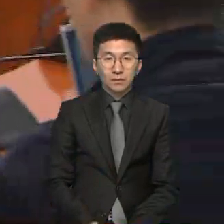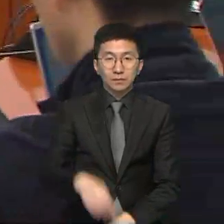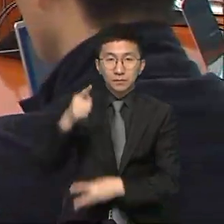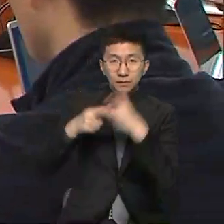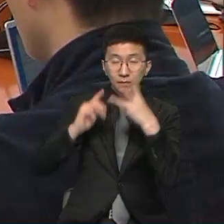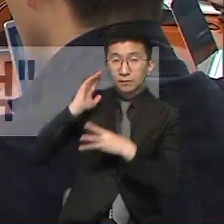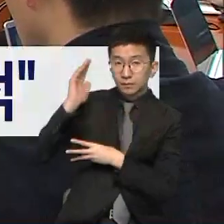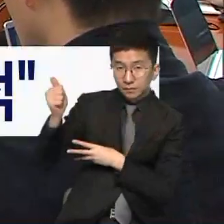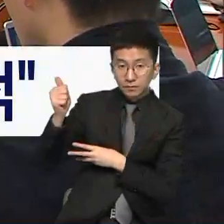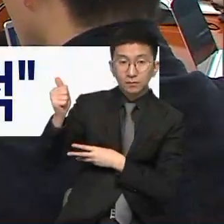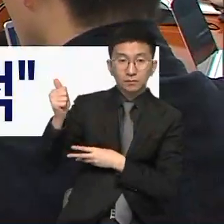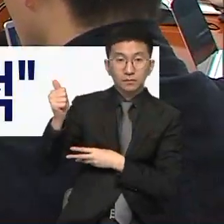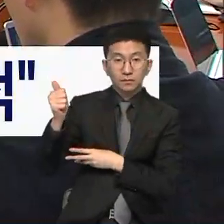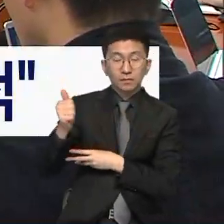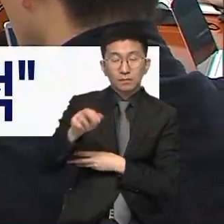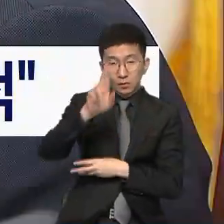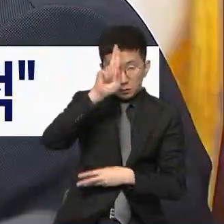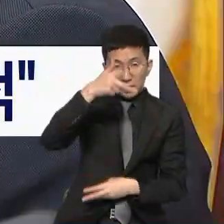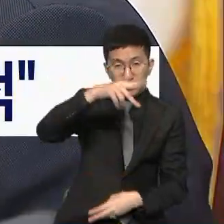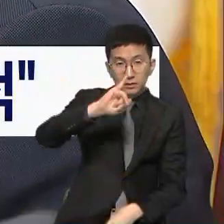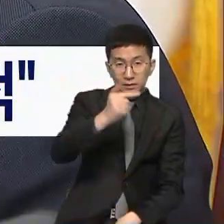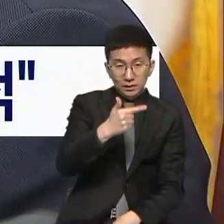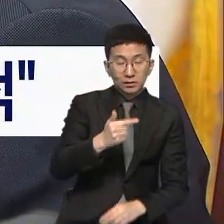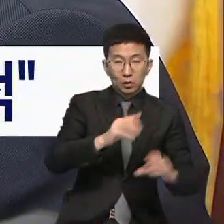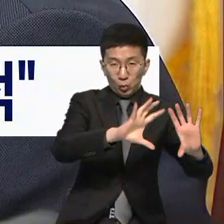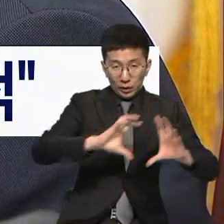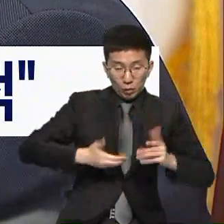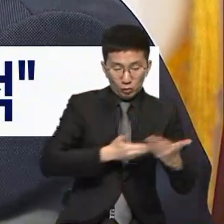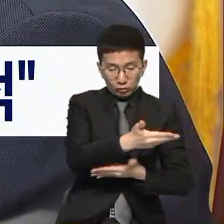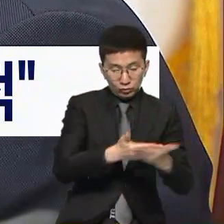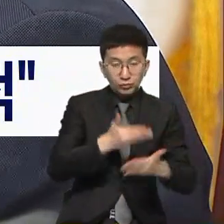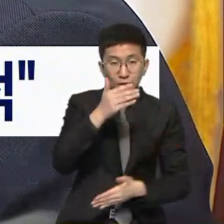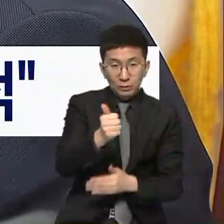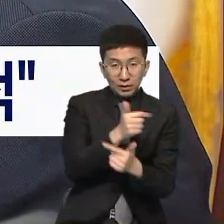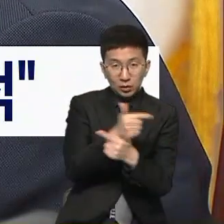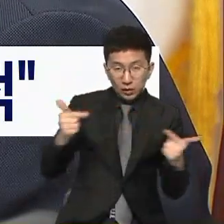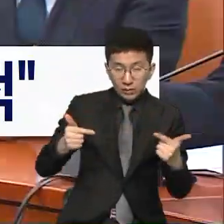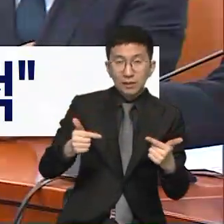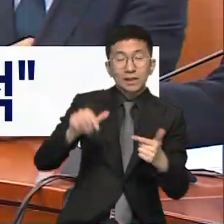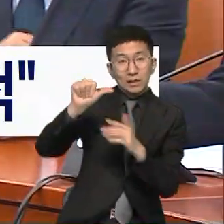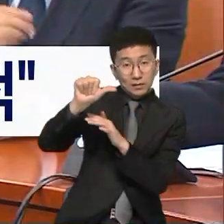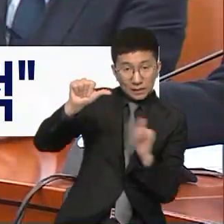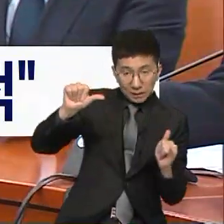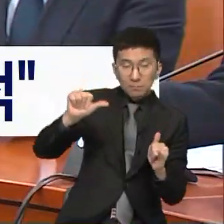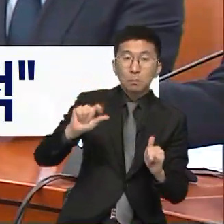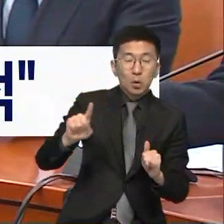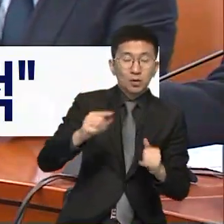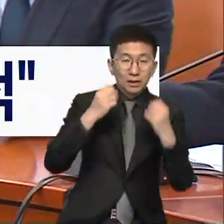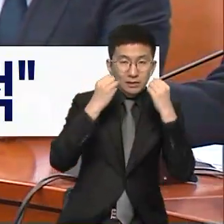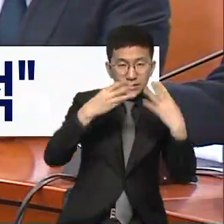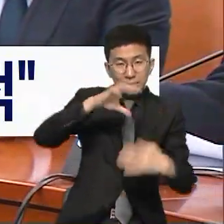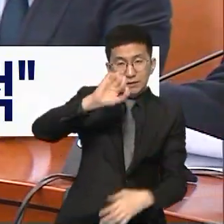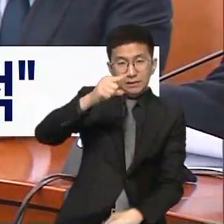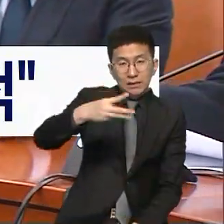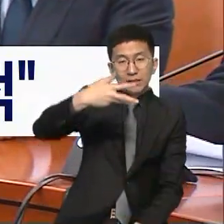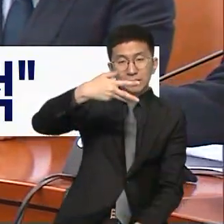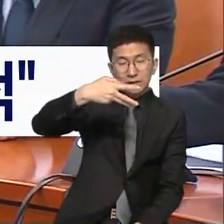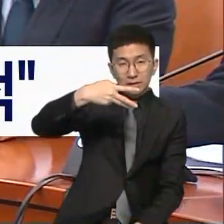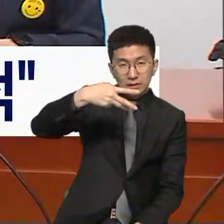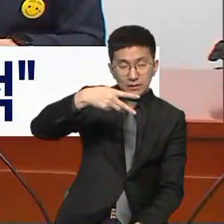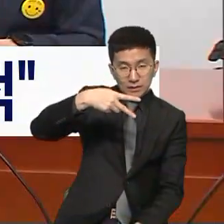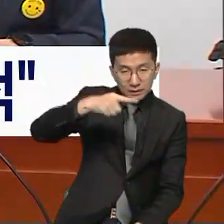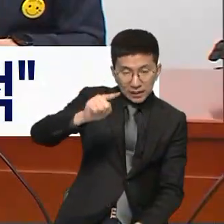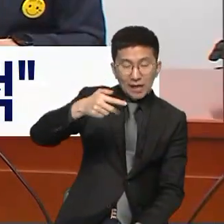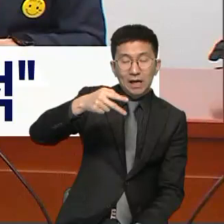윤석열 대통령부터 박진 외교장관 등 외교안보라인을 신을사우적으로 규정한 민주당. 국무회의